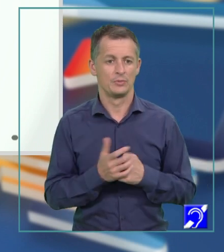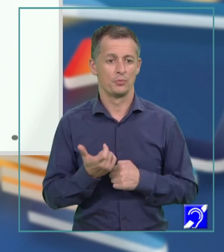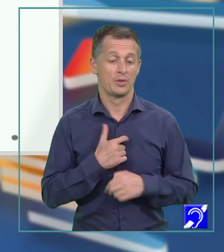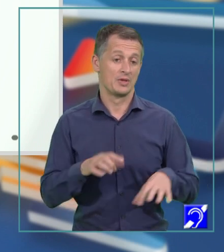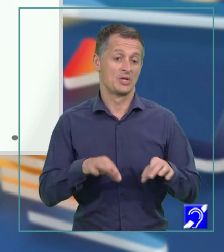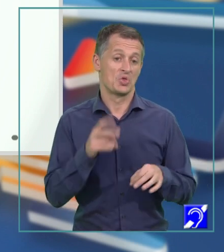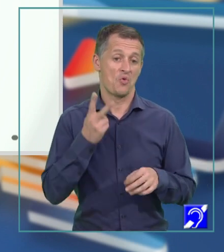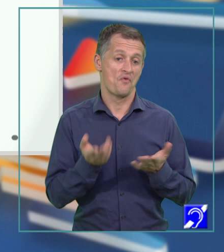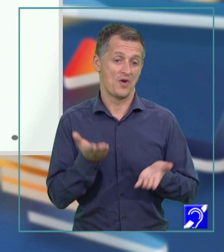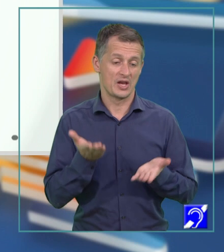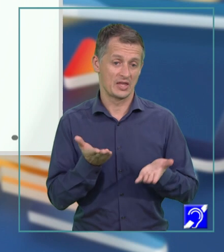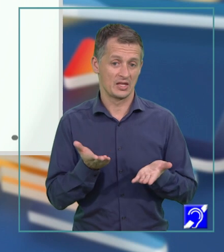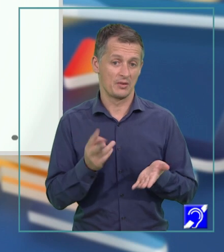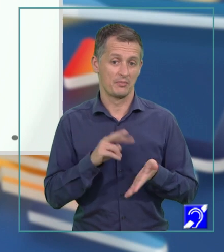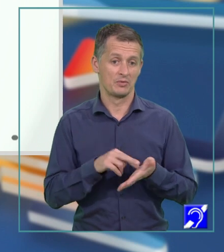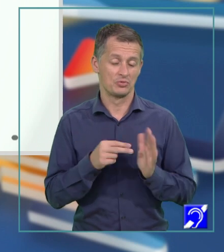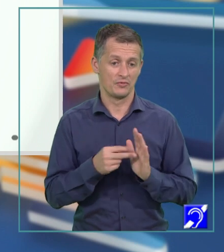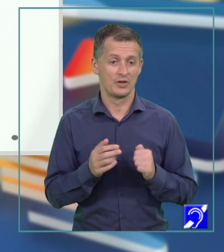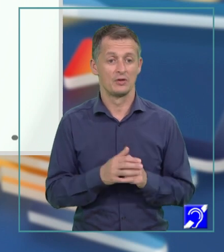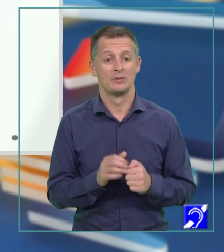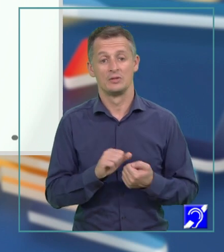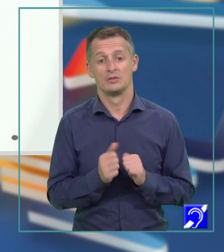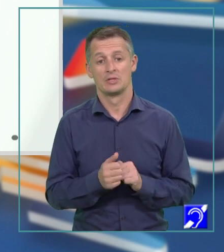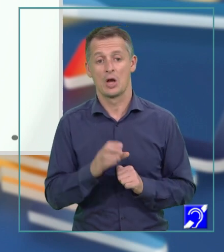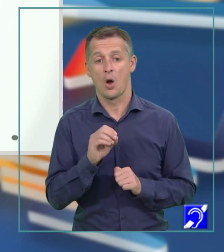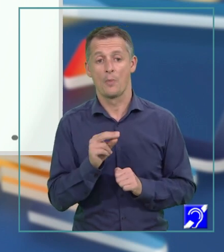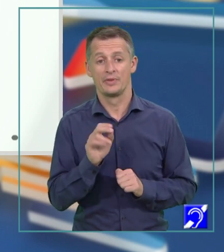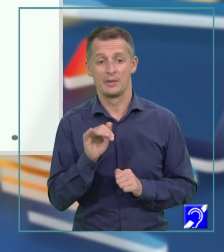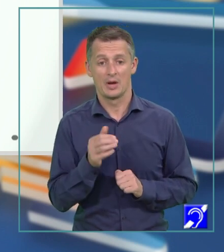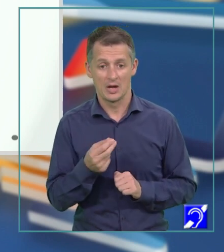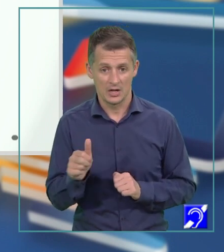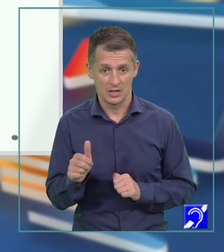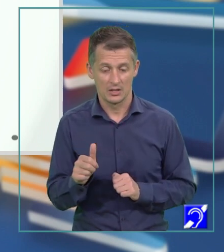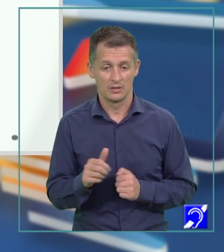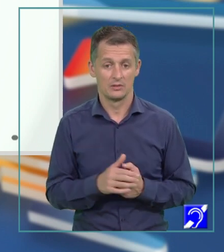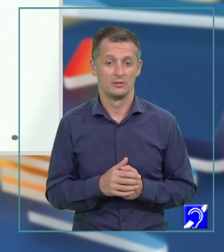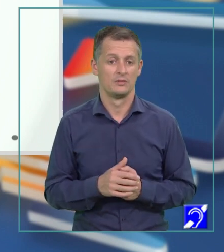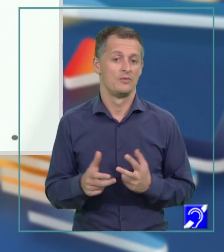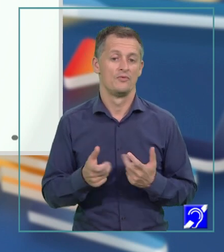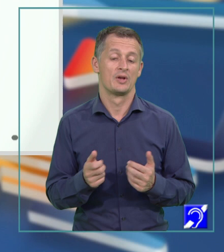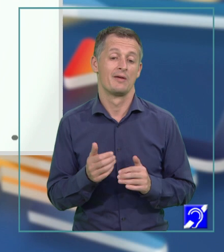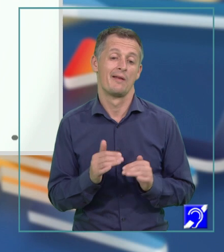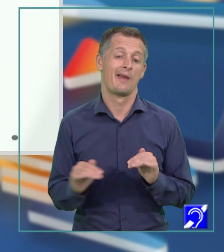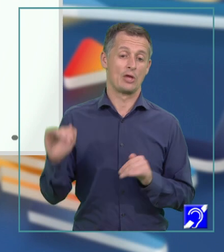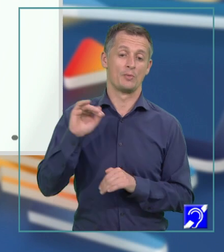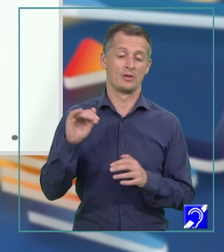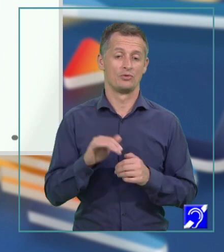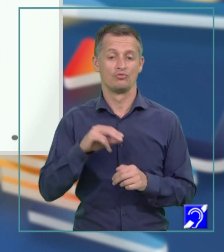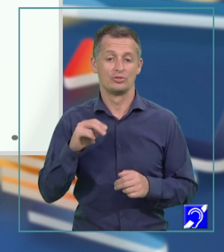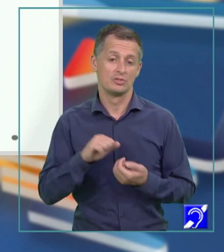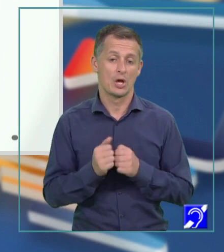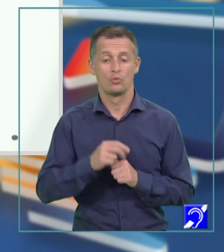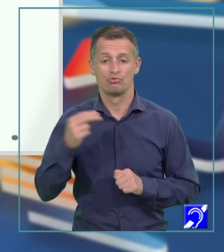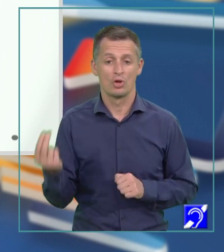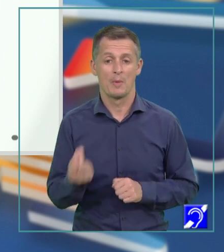două variante de soluționare. Fie optimă, da, fără să mai apară la gradul superlativ, fie cea mai bună.